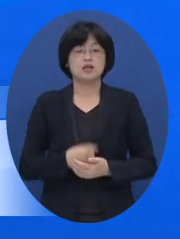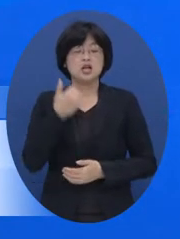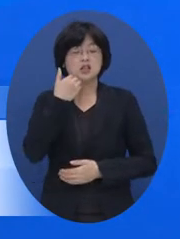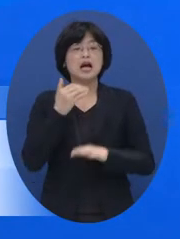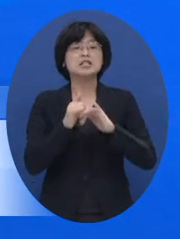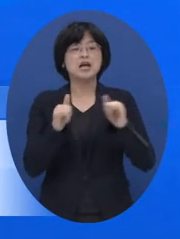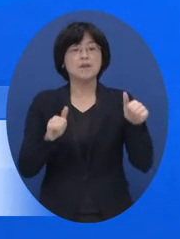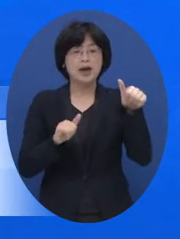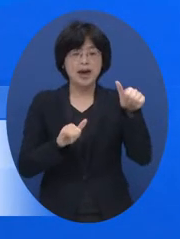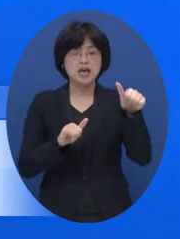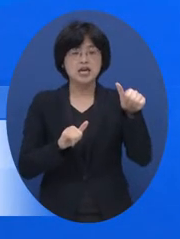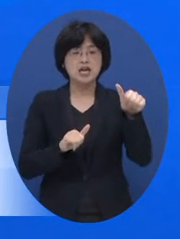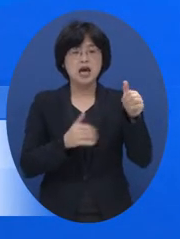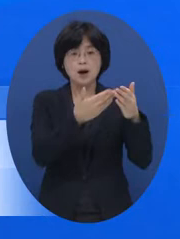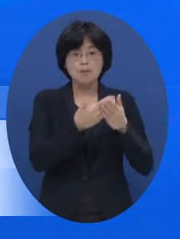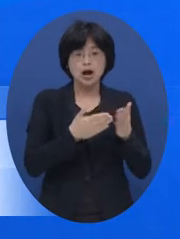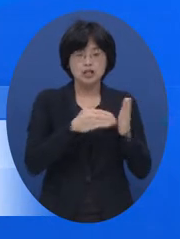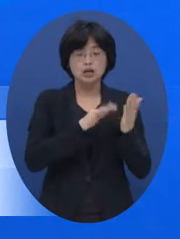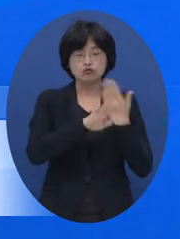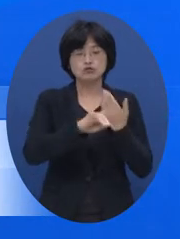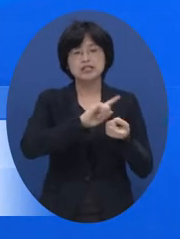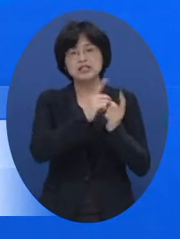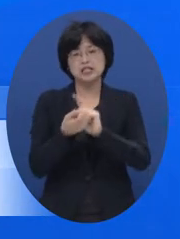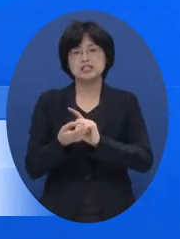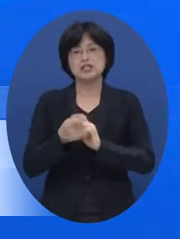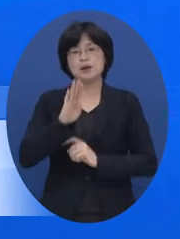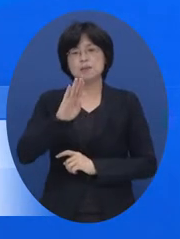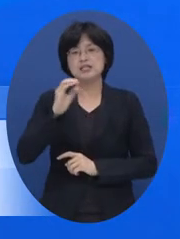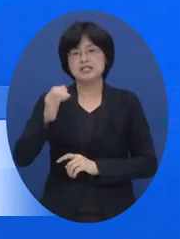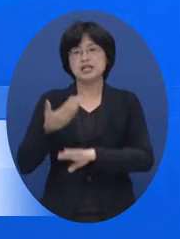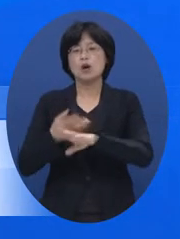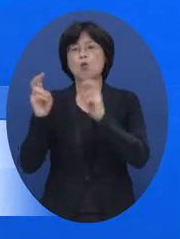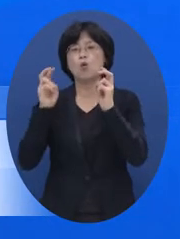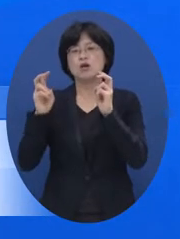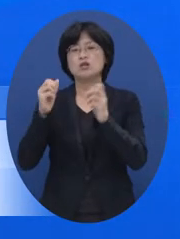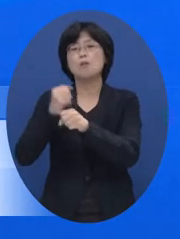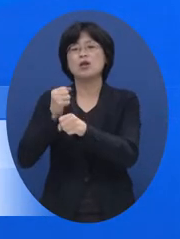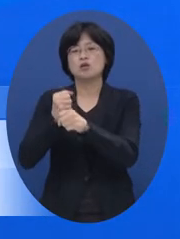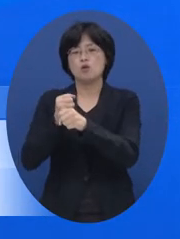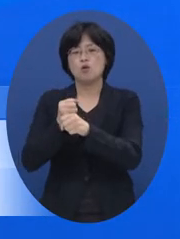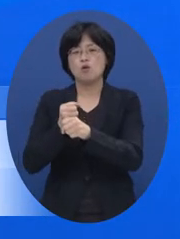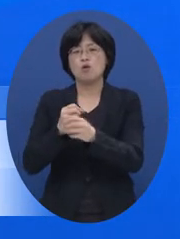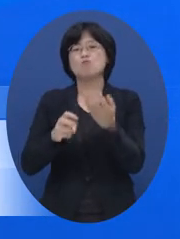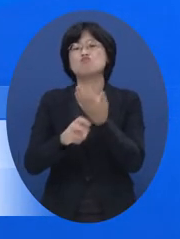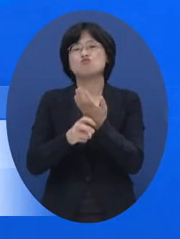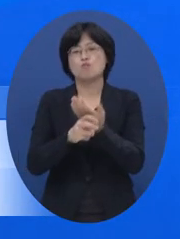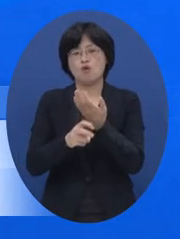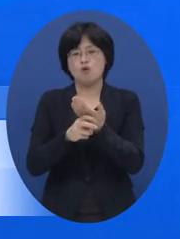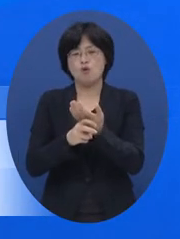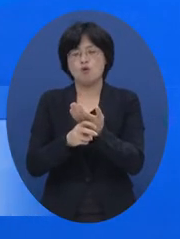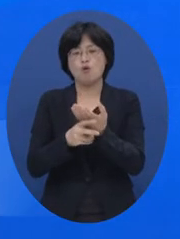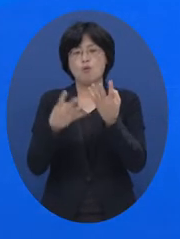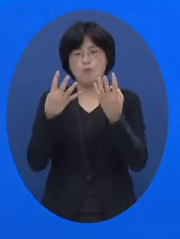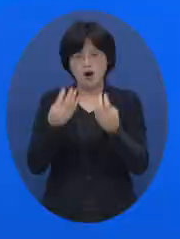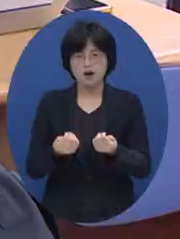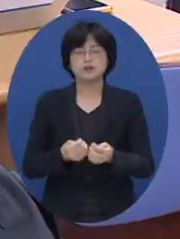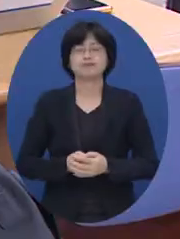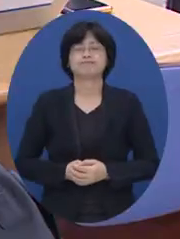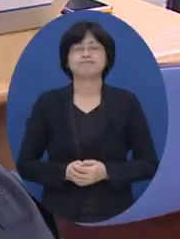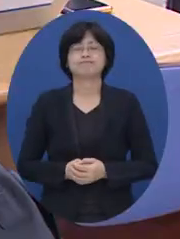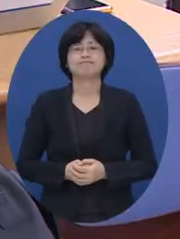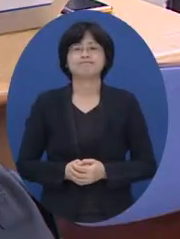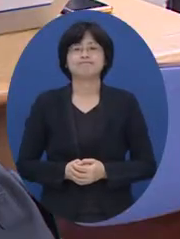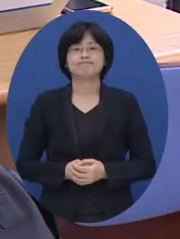비라 c 가 d 로 생산해서 이렇게 나쁨 1 일단 위장한 업체 줘 뭐 이런 케이스도 좀 많이 발생하고 있어